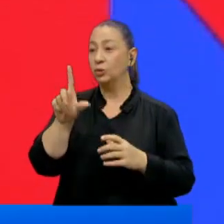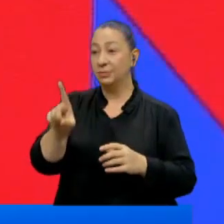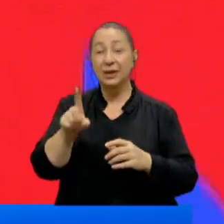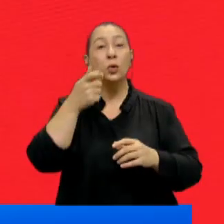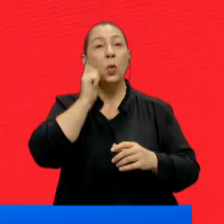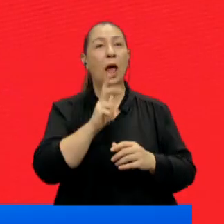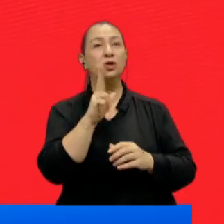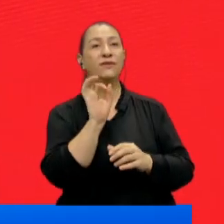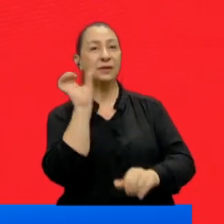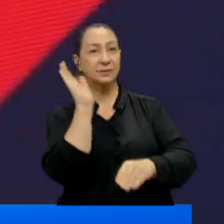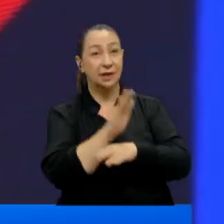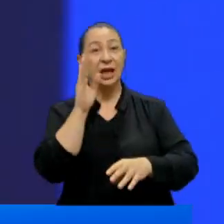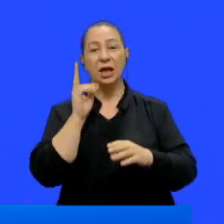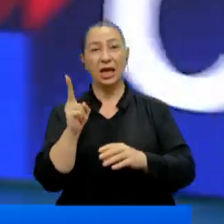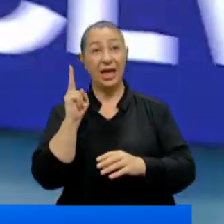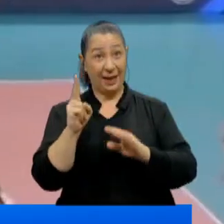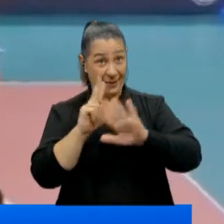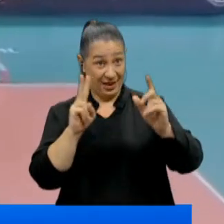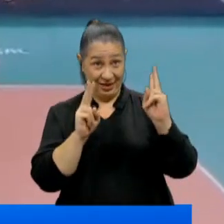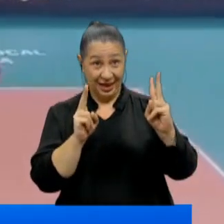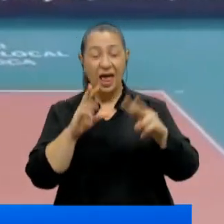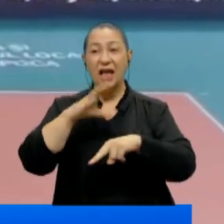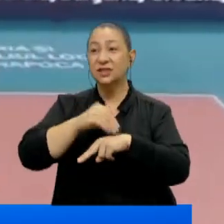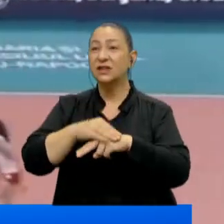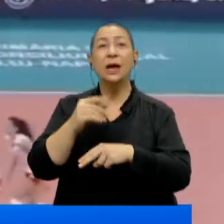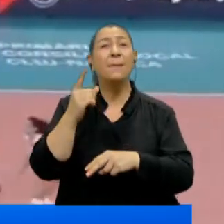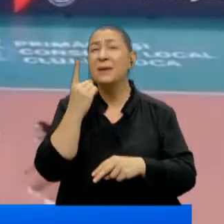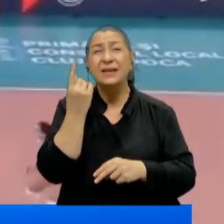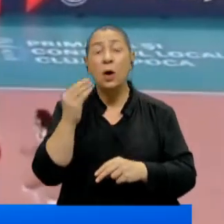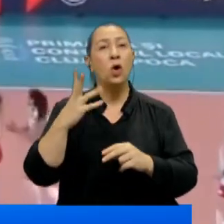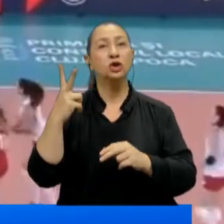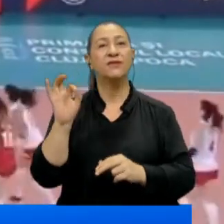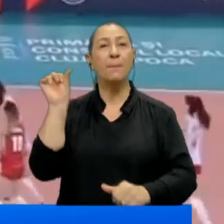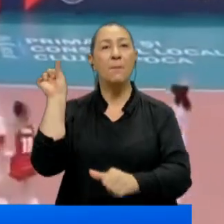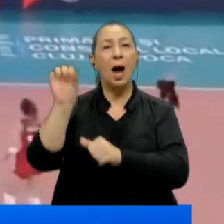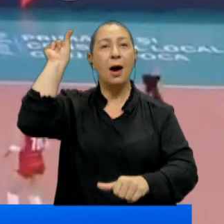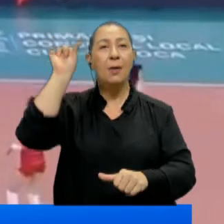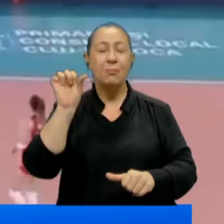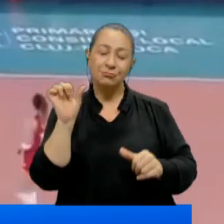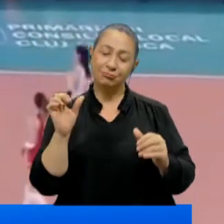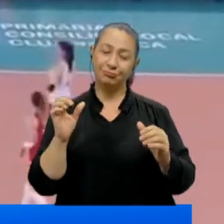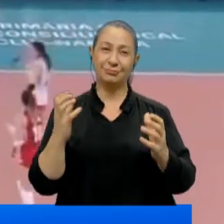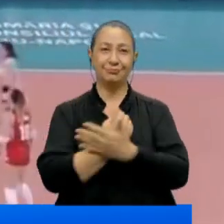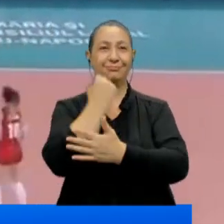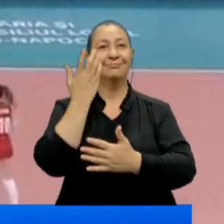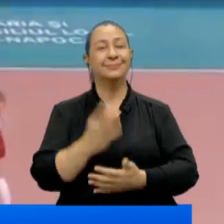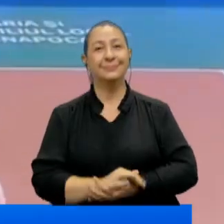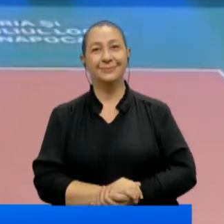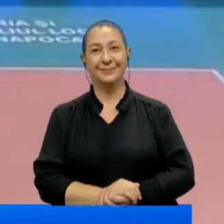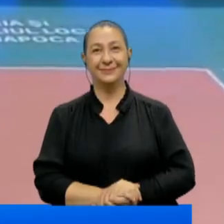Ukrayna'yı ise 3-0 yenerek 2'de 2 yaptıktan sonra İsveç'e set vermeden 3-0'lık galibiyete imza attı.